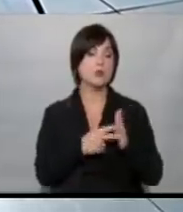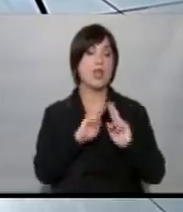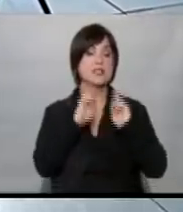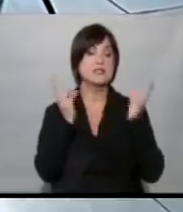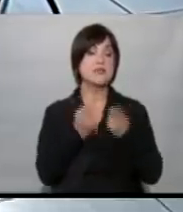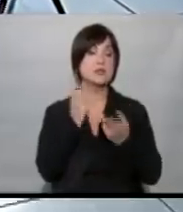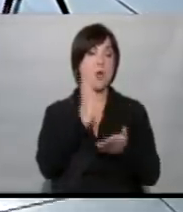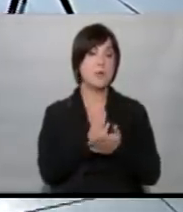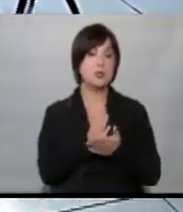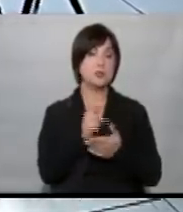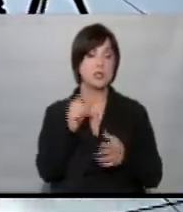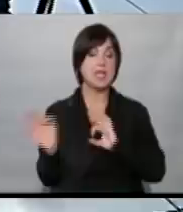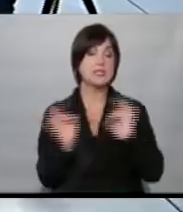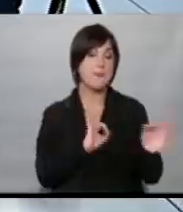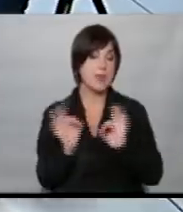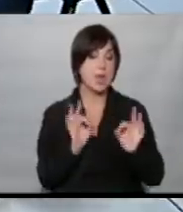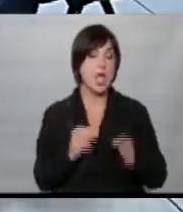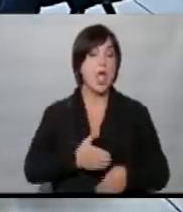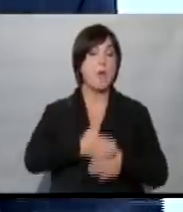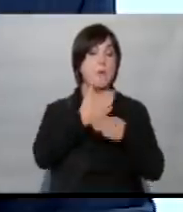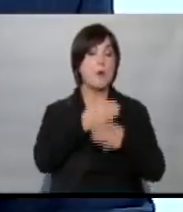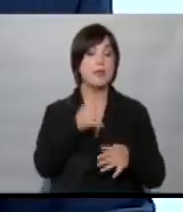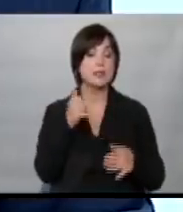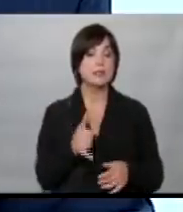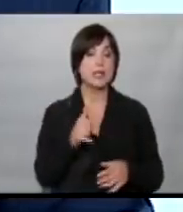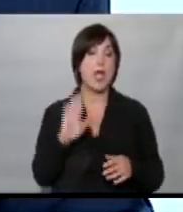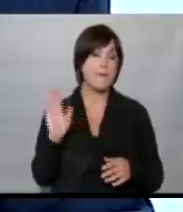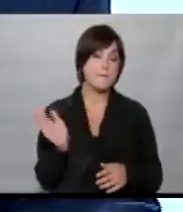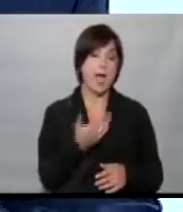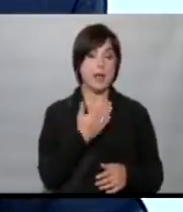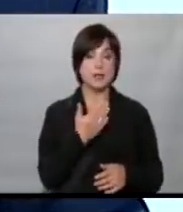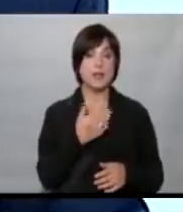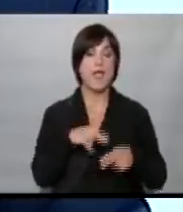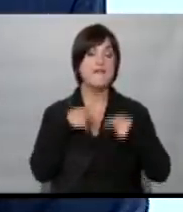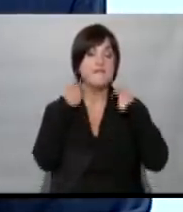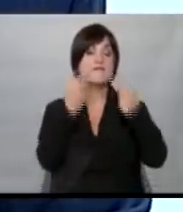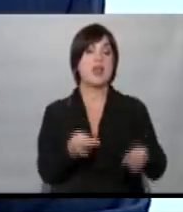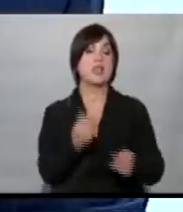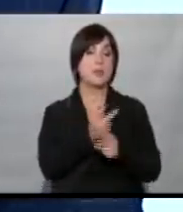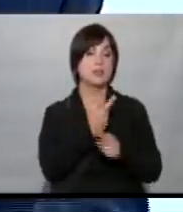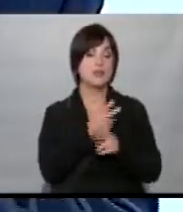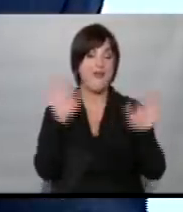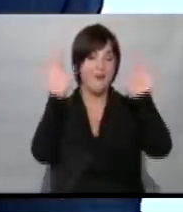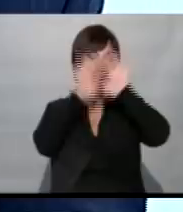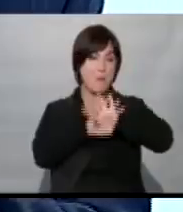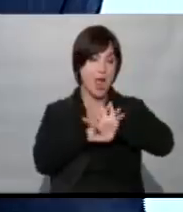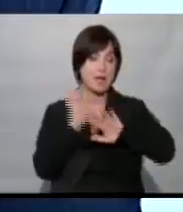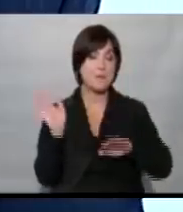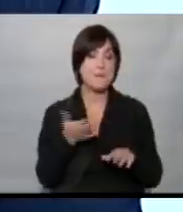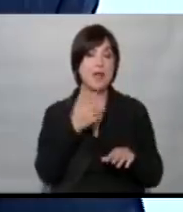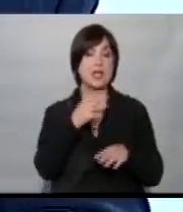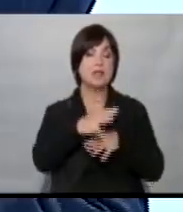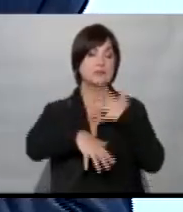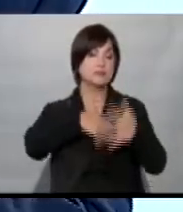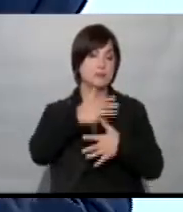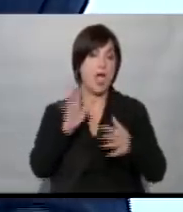беше спремен да помогне, и сега повторно ја враќаме државата во мрак, повторно